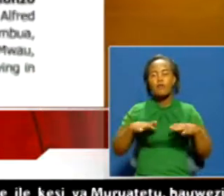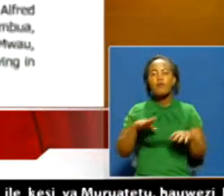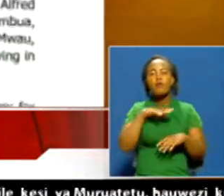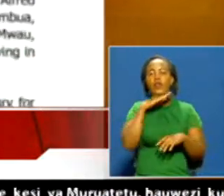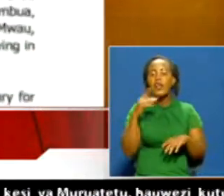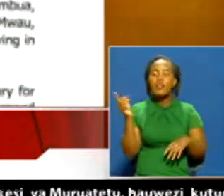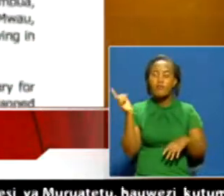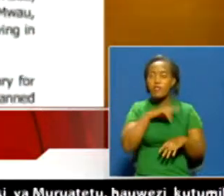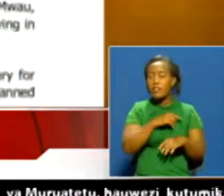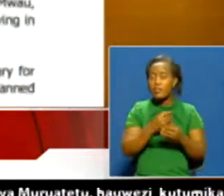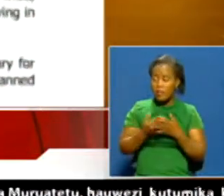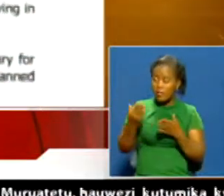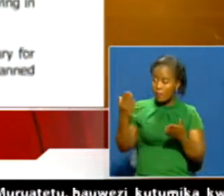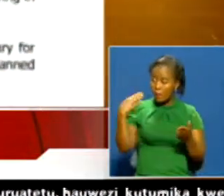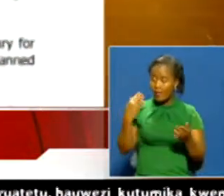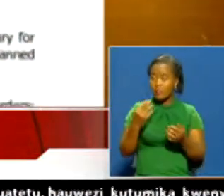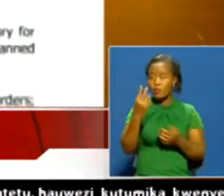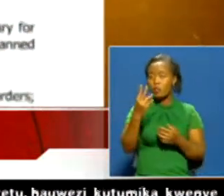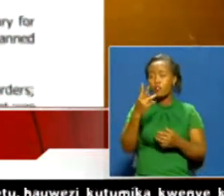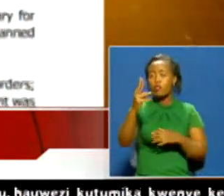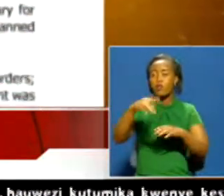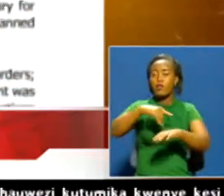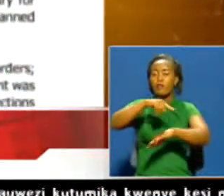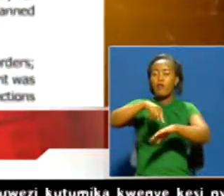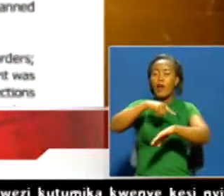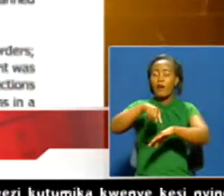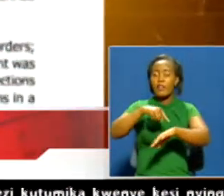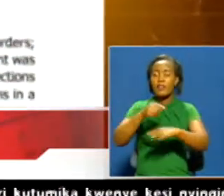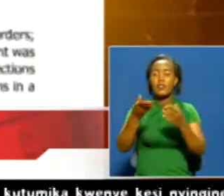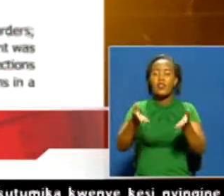24 zilizopita, na kuongeza idadi ya waliofariki nchini